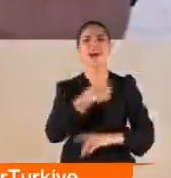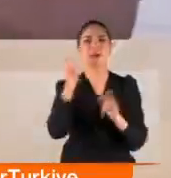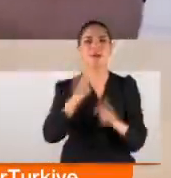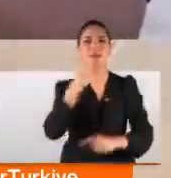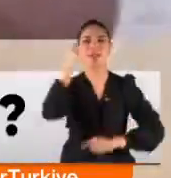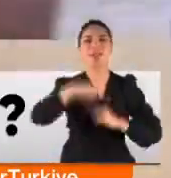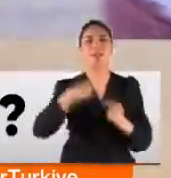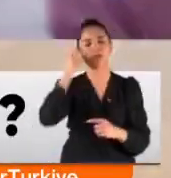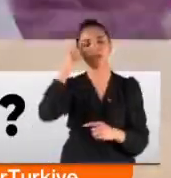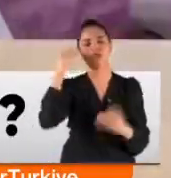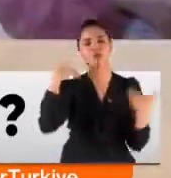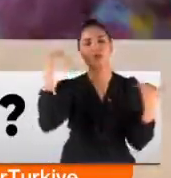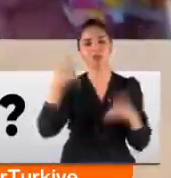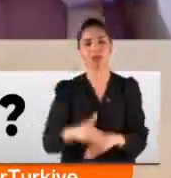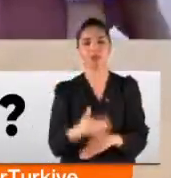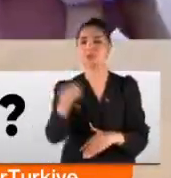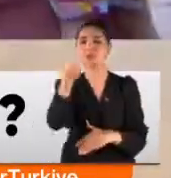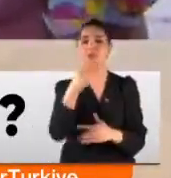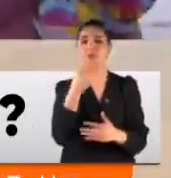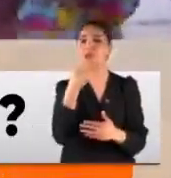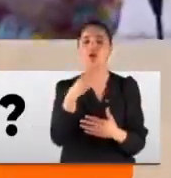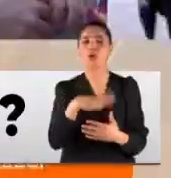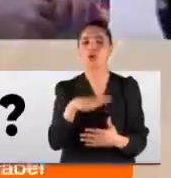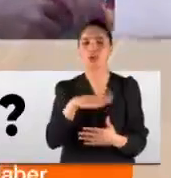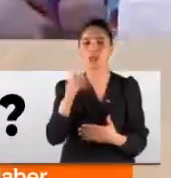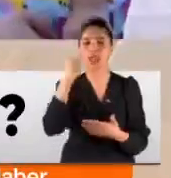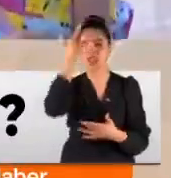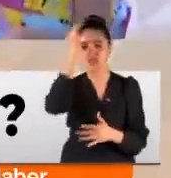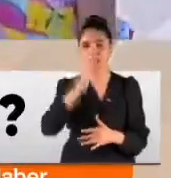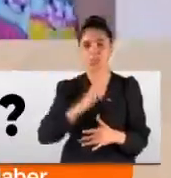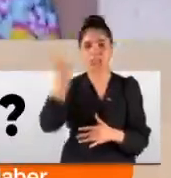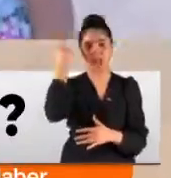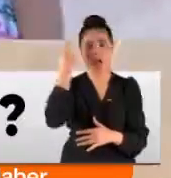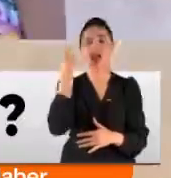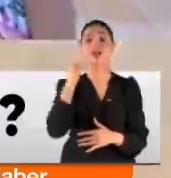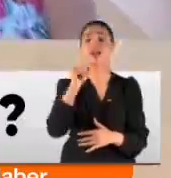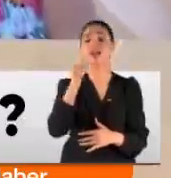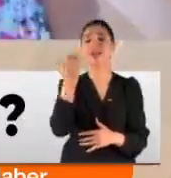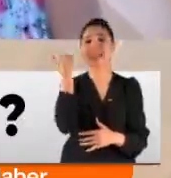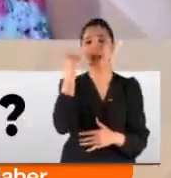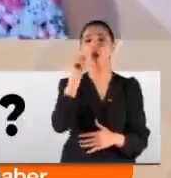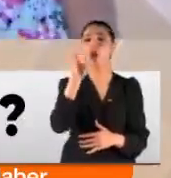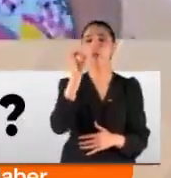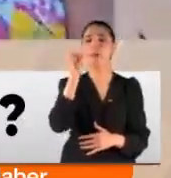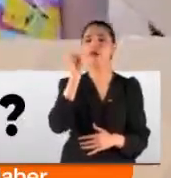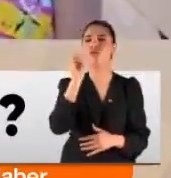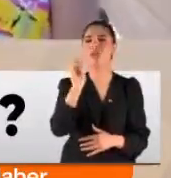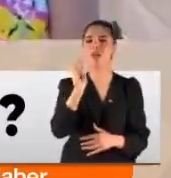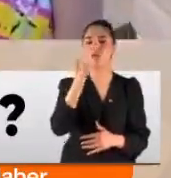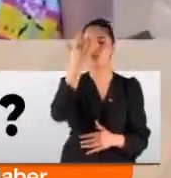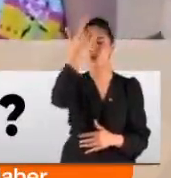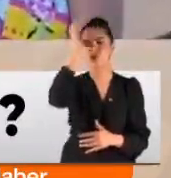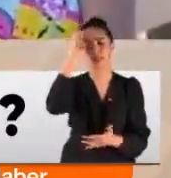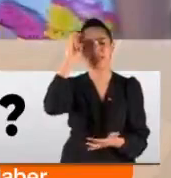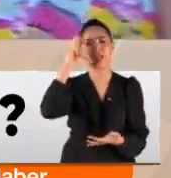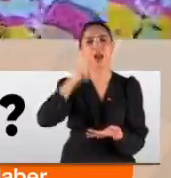buraya getirmeyi düşünüyorum. Siz neler söyleyeceksiniz? Şehitlerimiz var. Arkanızda 15 Temmuz Şehitler Anıtı var. 34 şehidimiz var